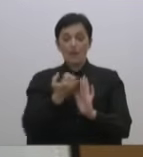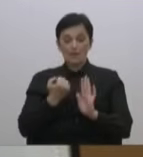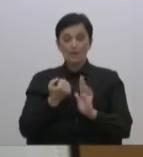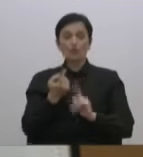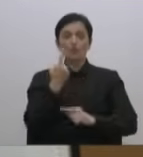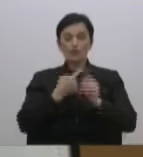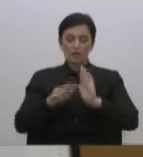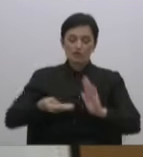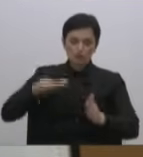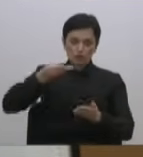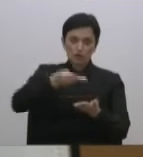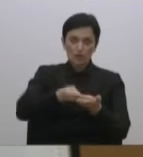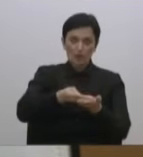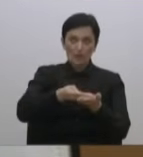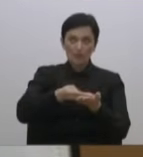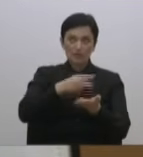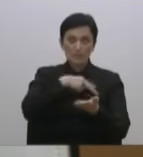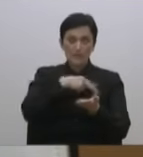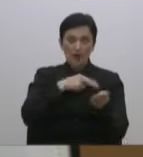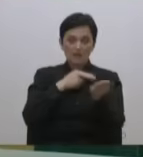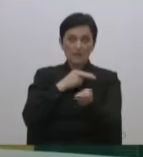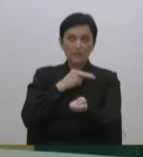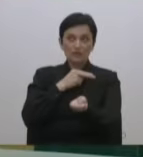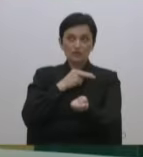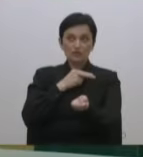Shemu, Chemoitanot, the Gaitanot Parliamentchi.